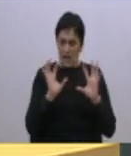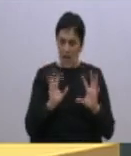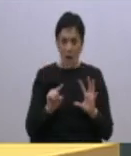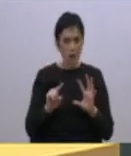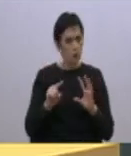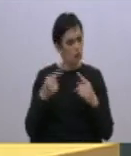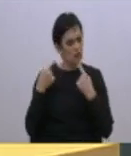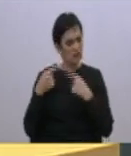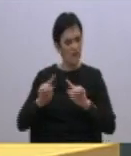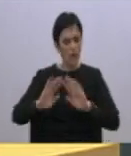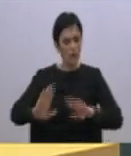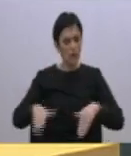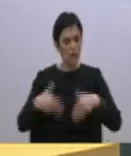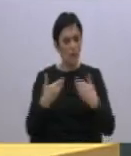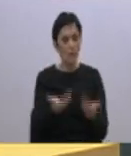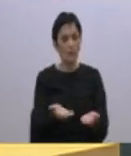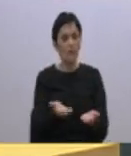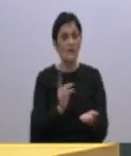eșe muctavaza.